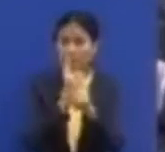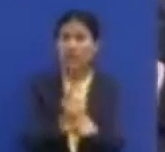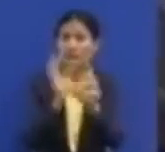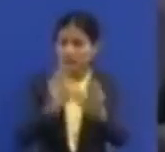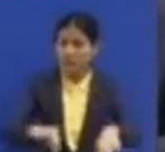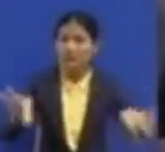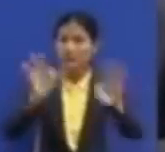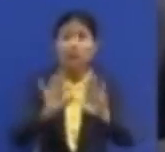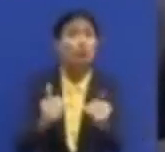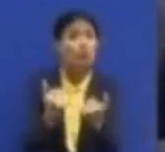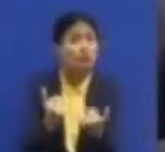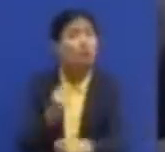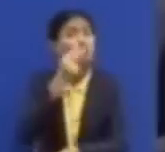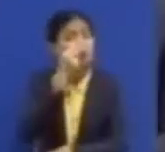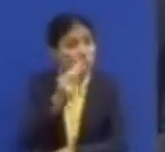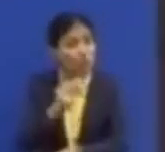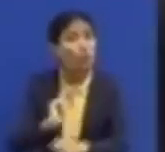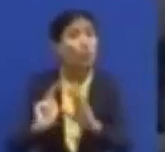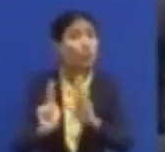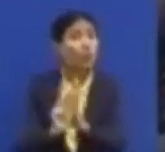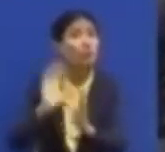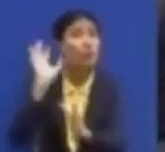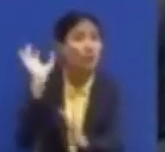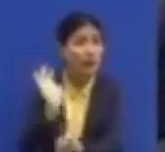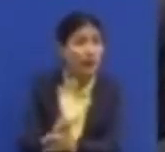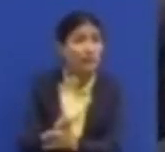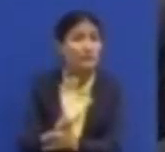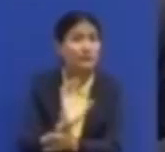คับการประชุมสภาผู้แทนราษฎรพ.ศ.